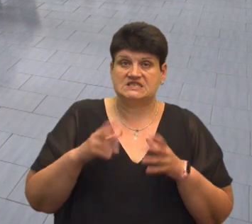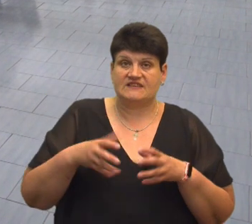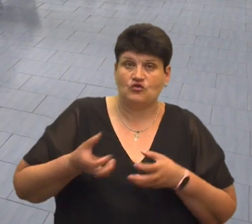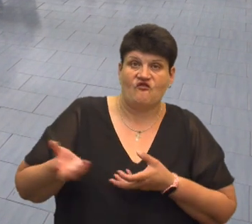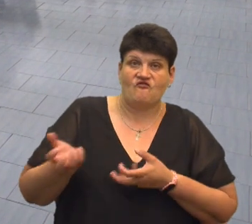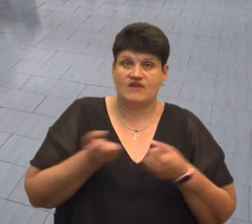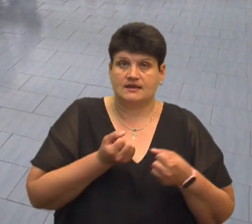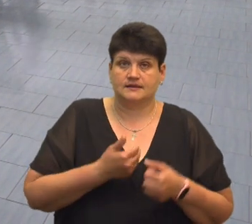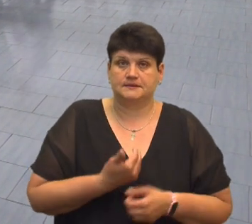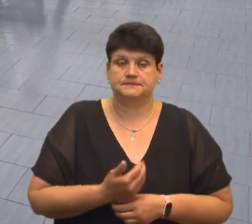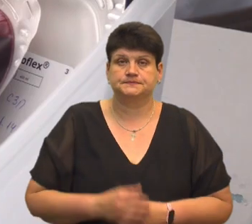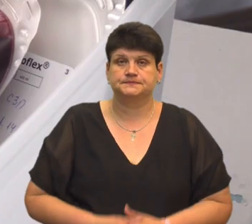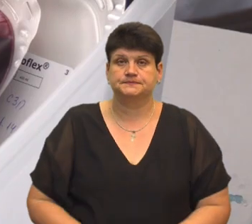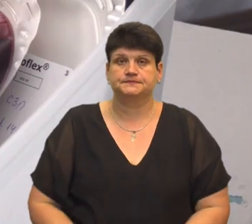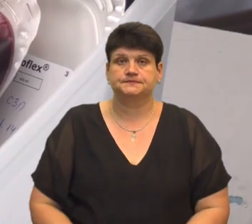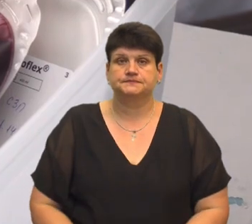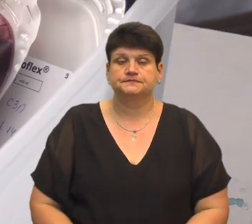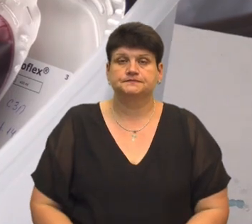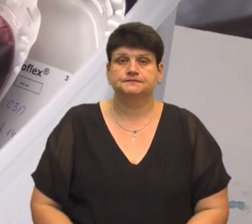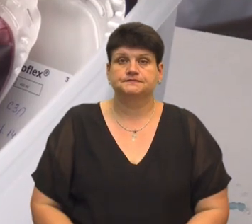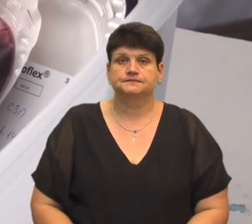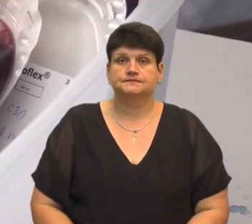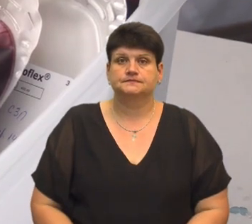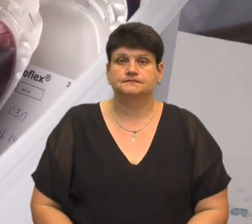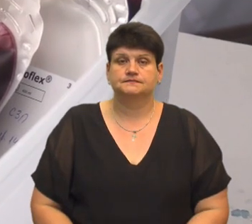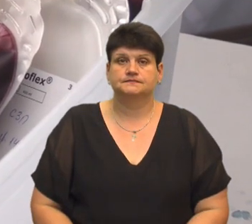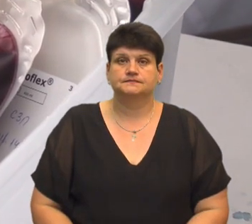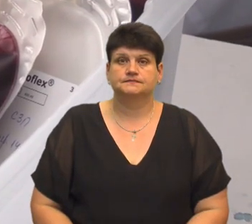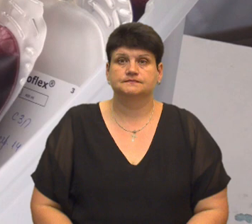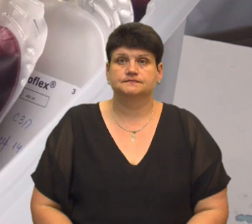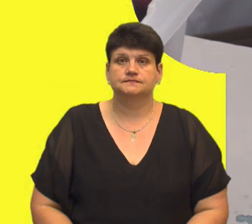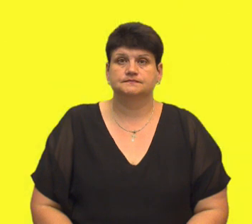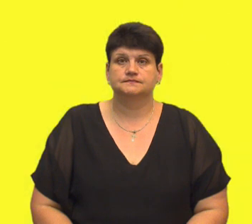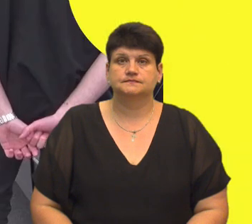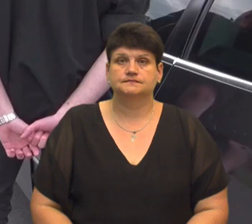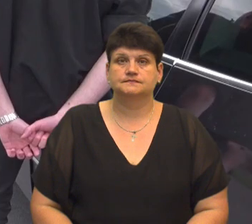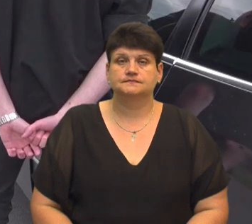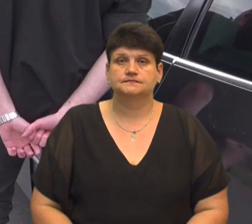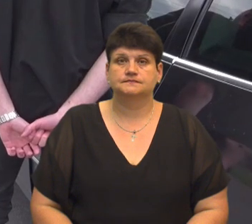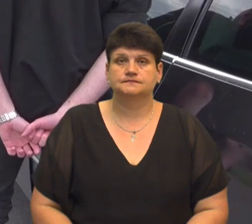Діана Качуровська, Любов Гадомська, Оксана Галіяш, Суспільне новини, Тернопіль.